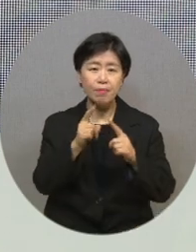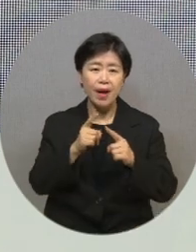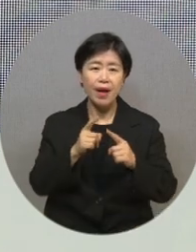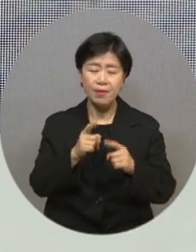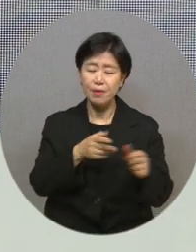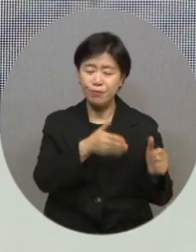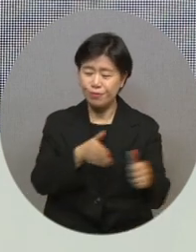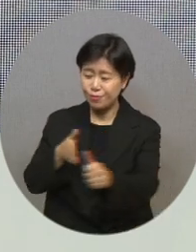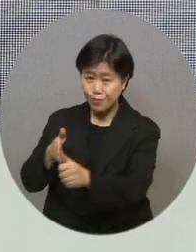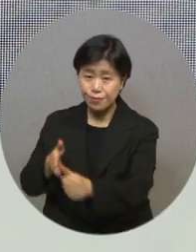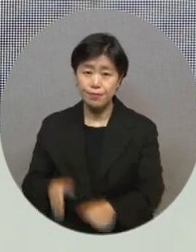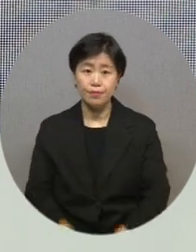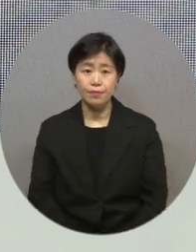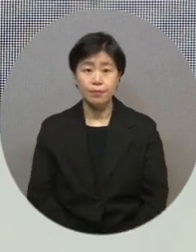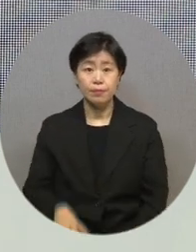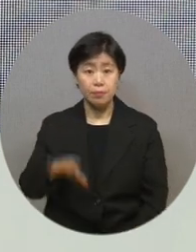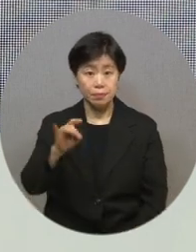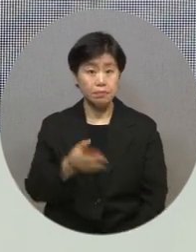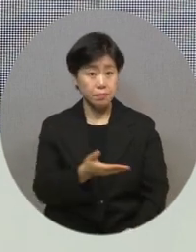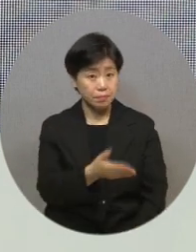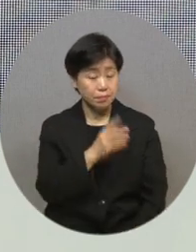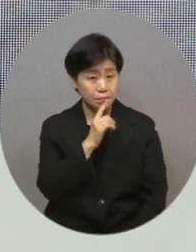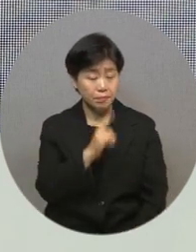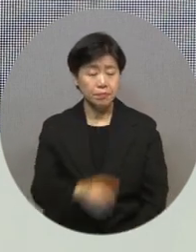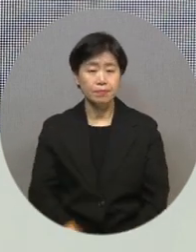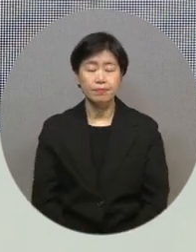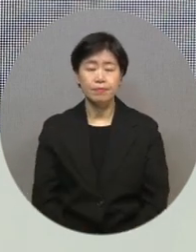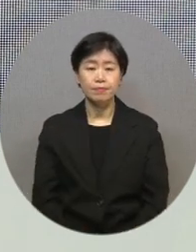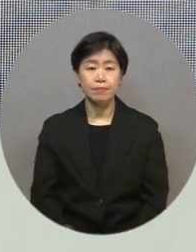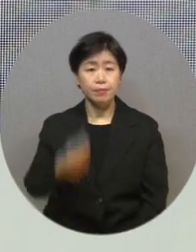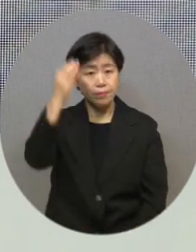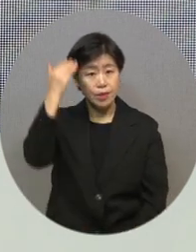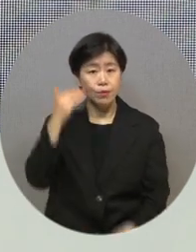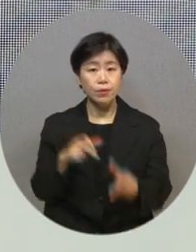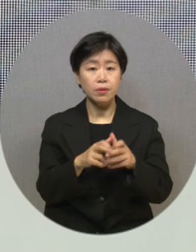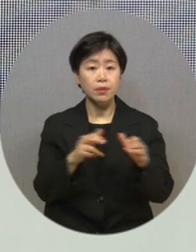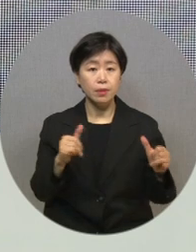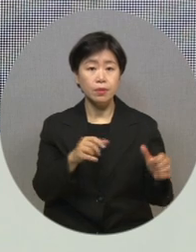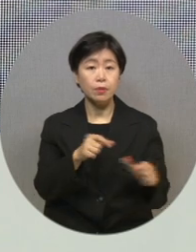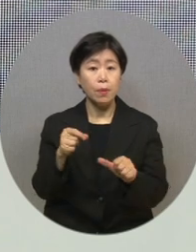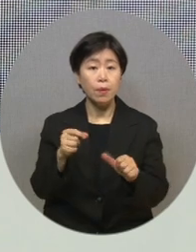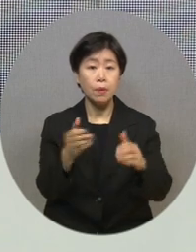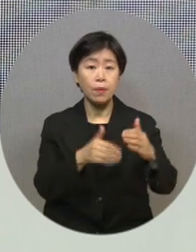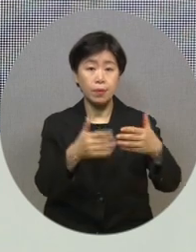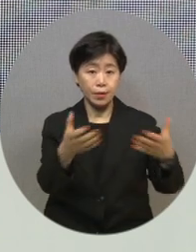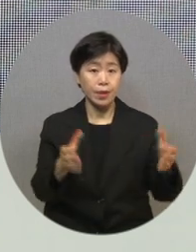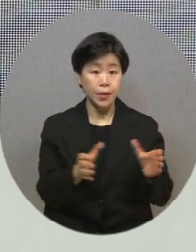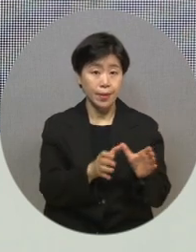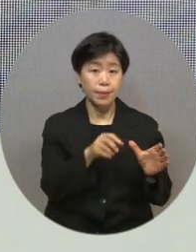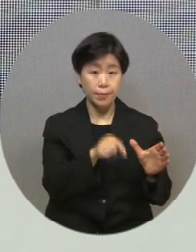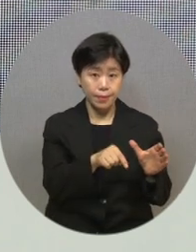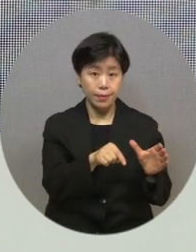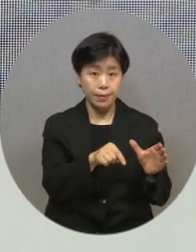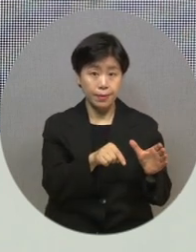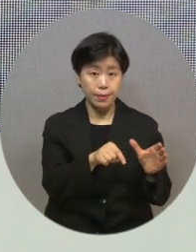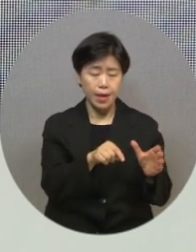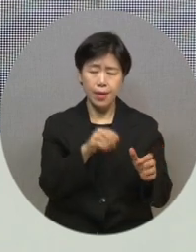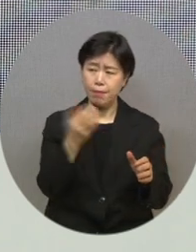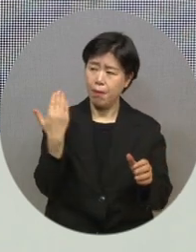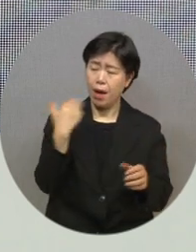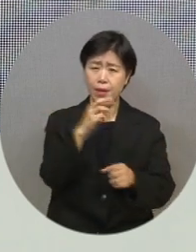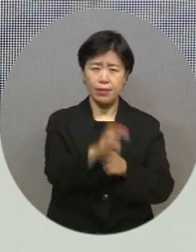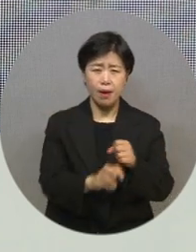차정훈 이사에게 여쭤보죠이 한국 장애인 고용공단 에이 지난